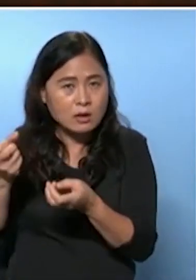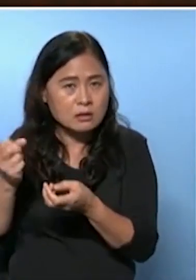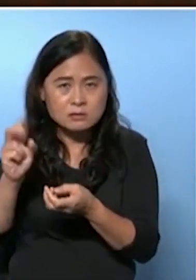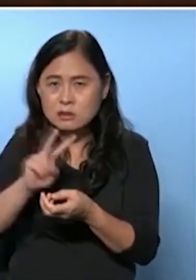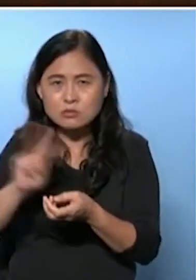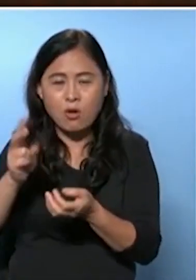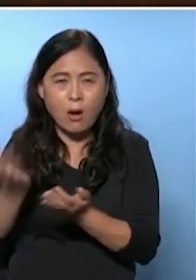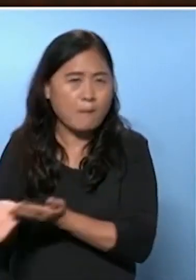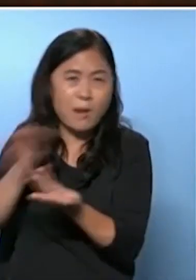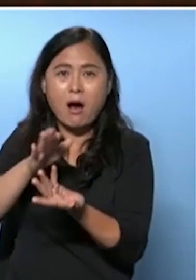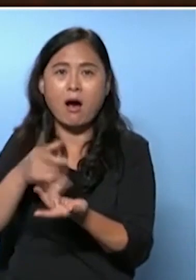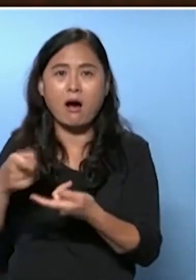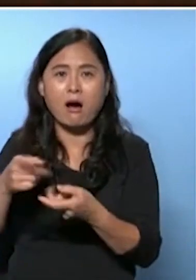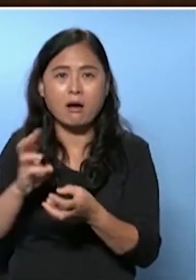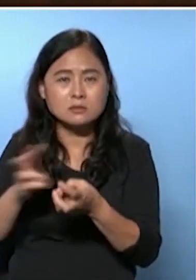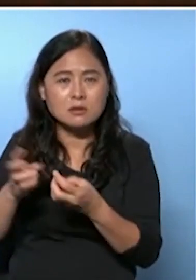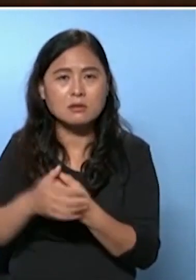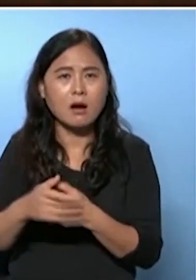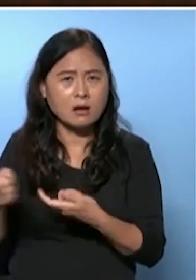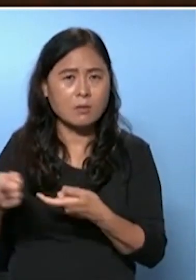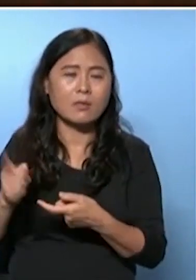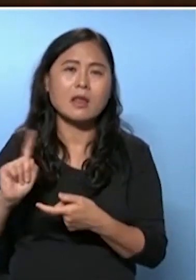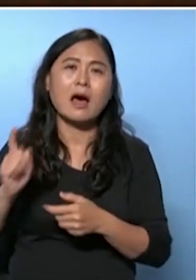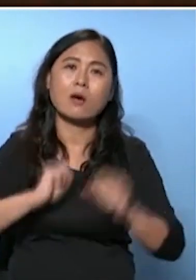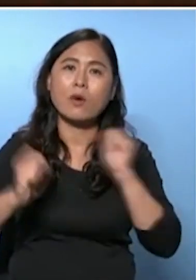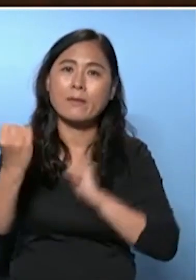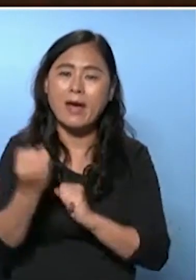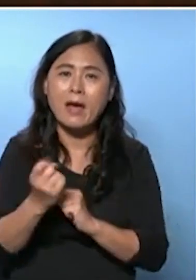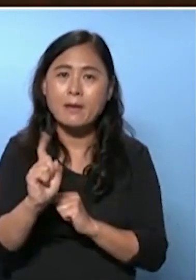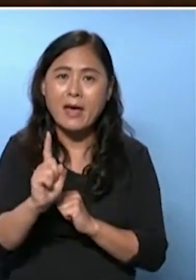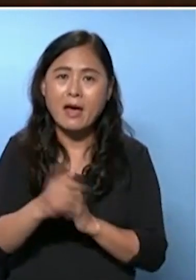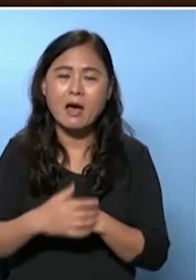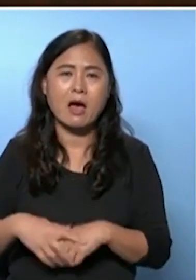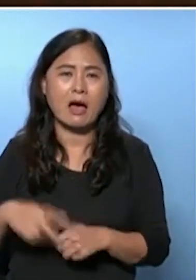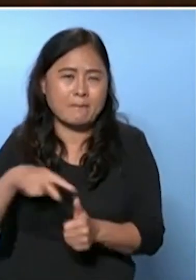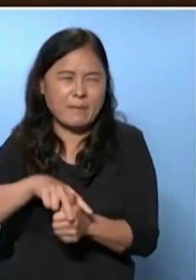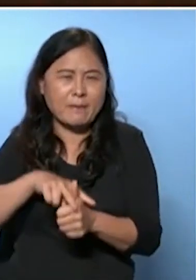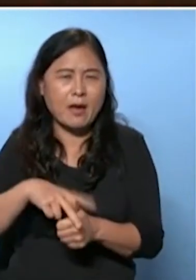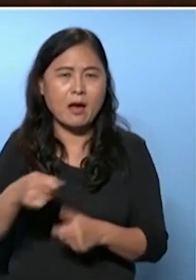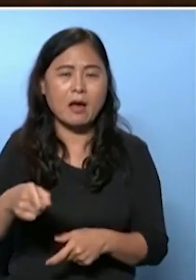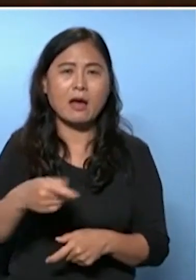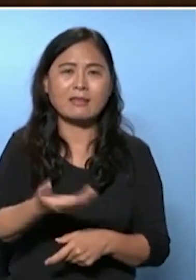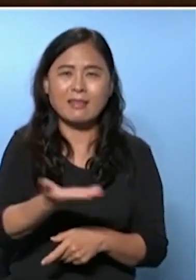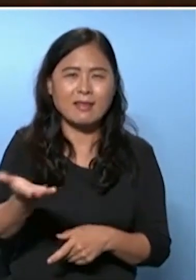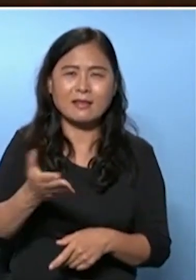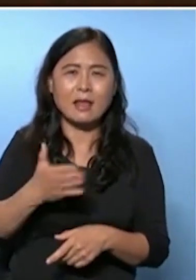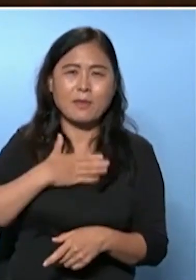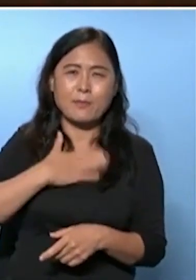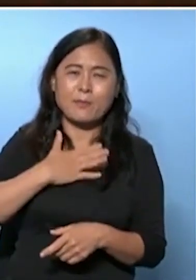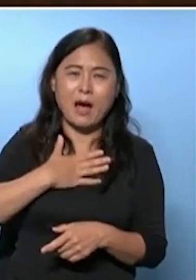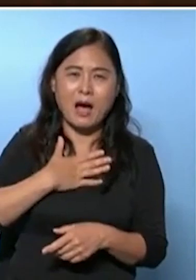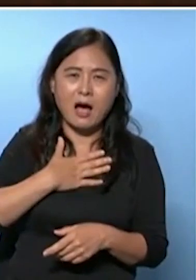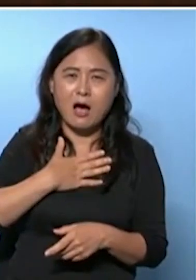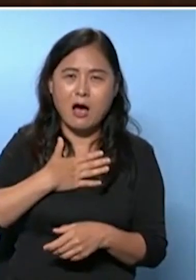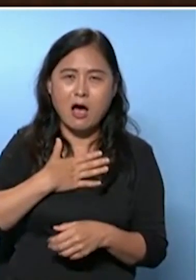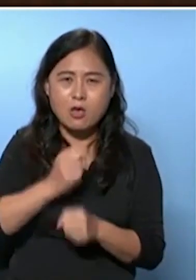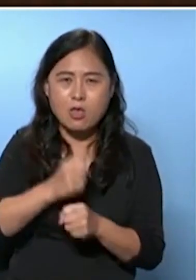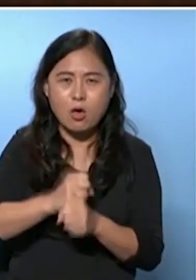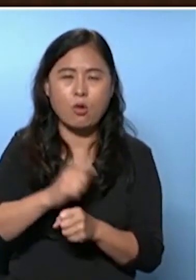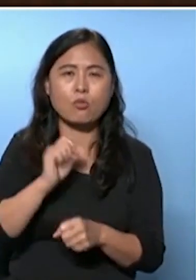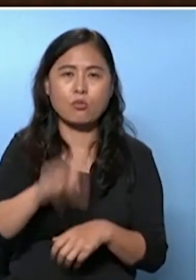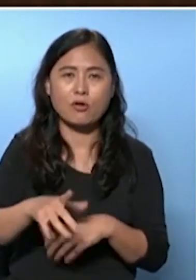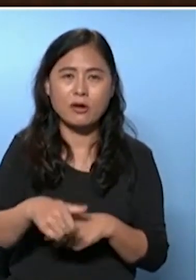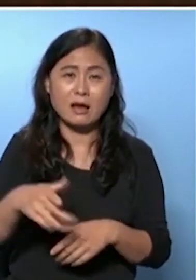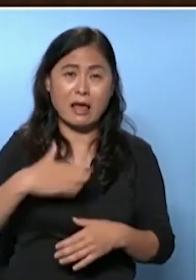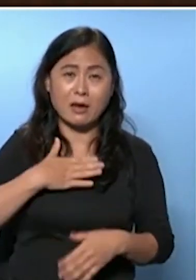底。其實呢一啲背後嘅行為係咩？就係脅迫你，等你唔夠膽做嘢，令到